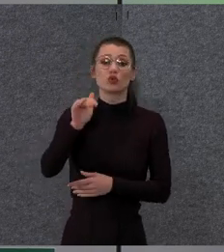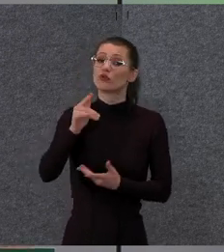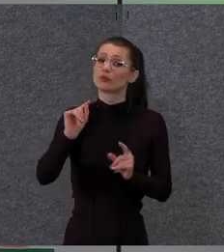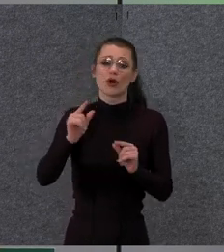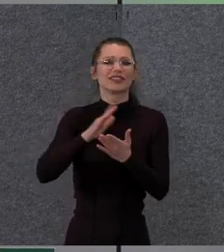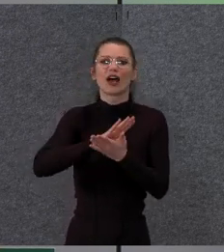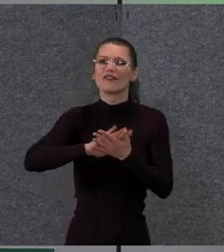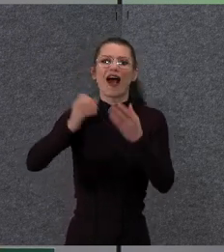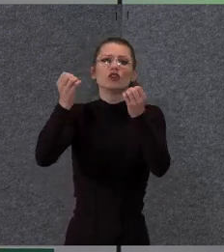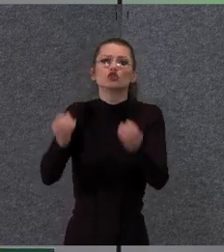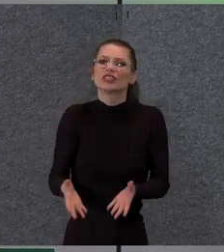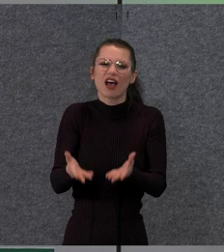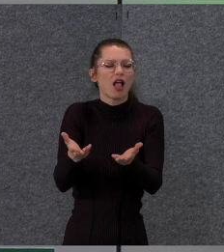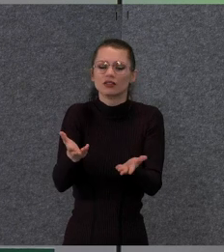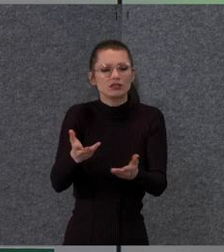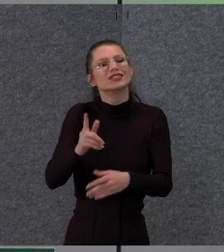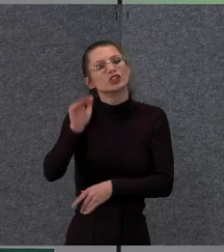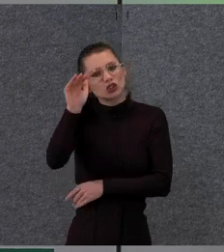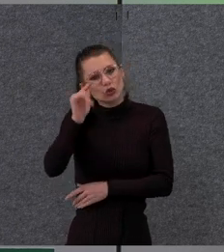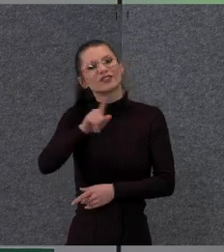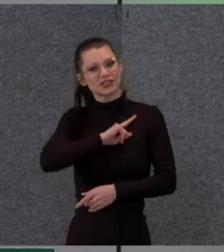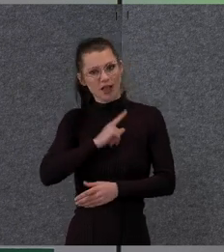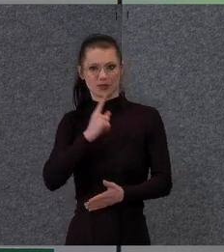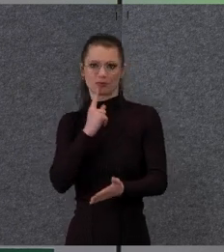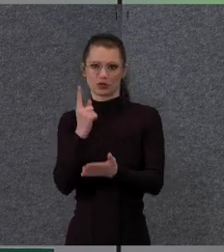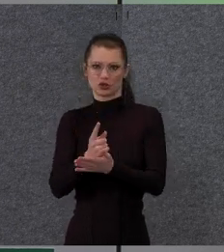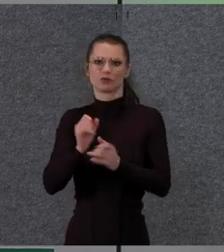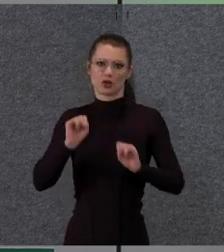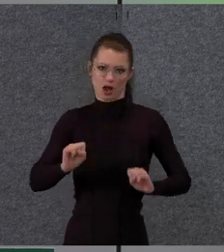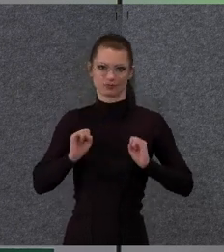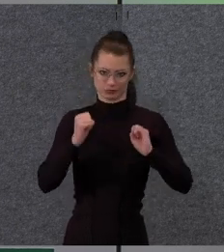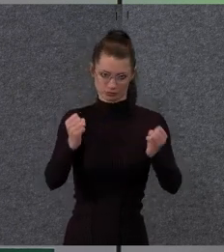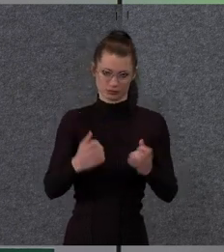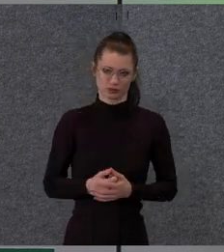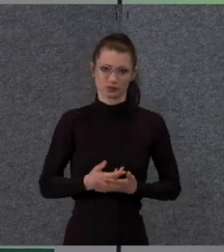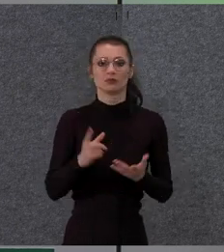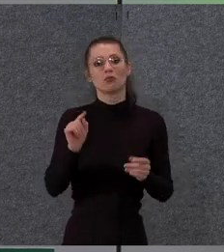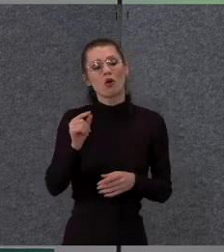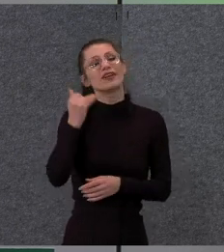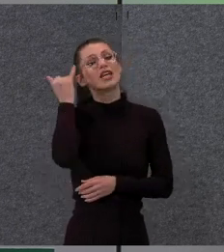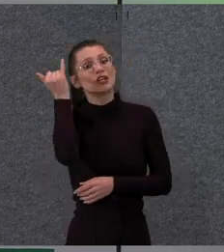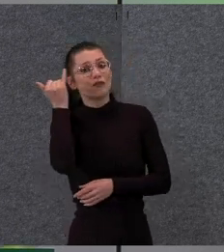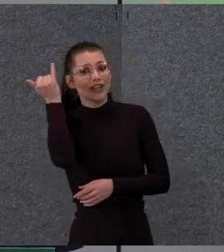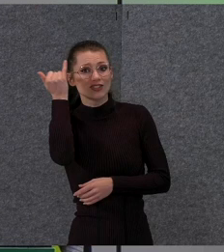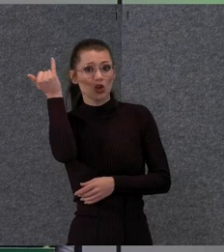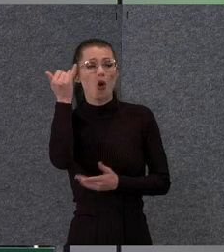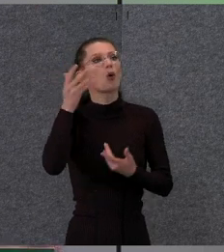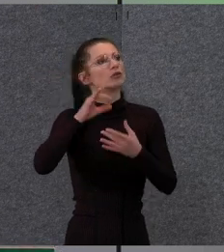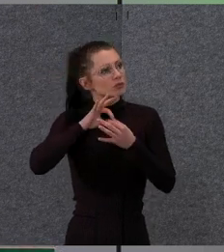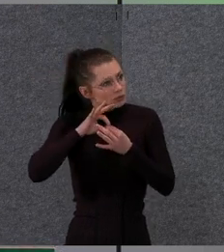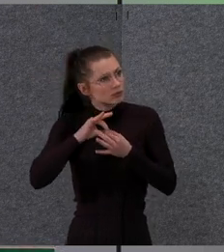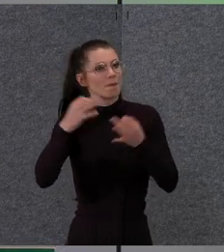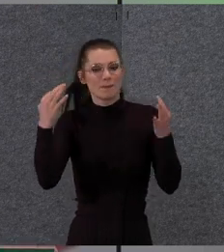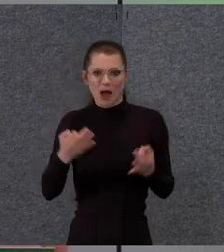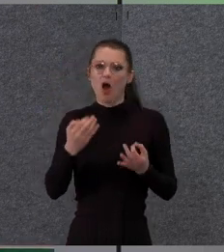was wir gemeinsam daraus machen. Eine Zukunft, in der Innovation unser Leben wirklich leichter und besser machen. Eine